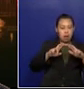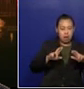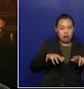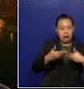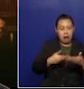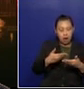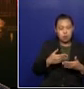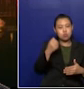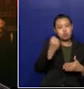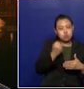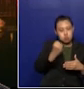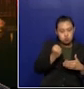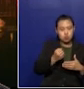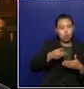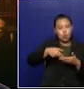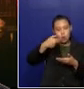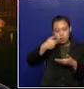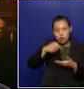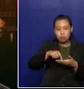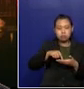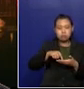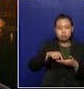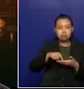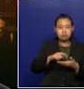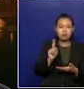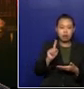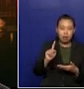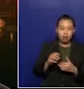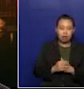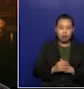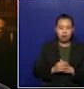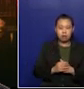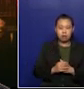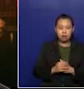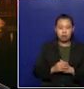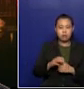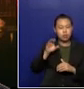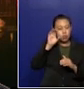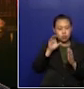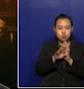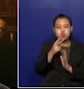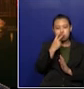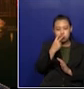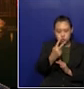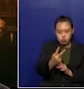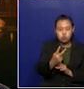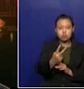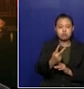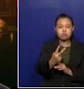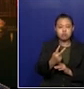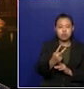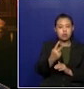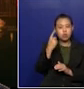รไม่มีหรอกครับเพราะเดี๋ยวฝรั่งเขาเรียก picture tell story ภาพมันจะบอกเล่าเรื่องราวเองท่านดูภ